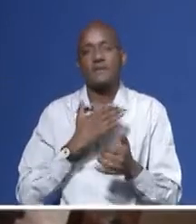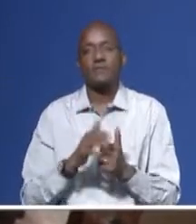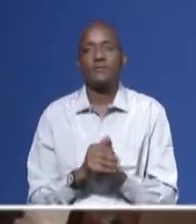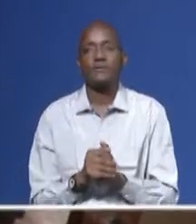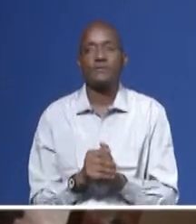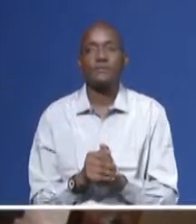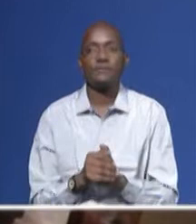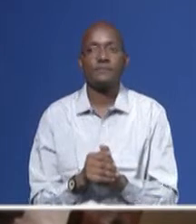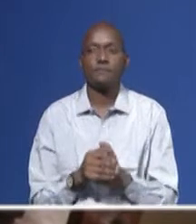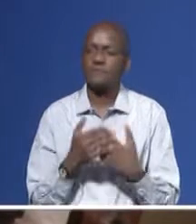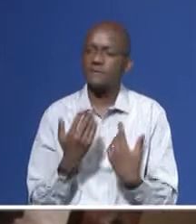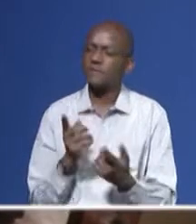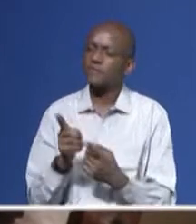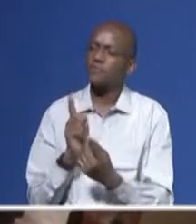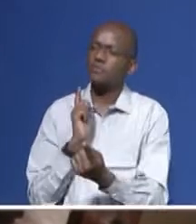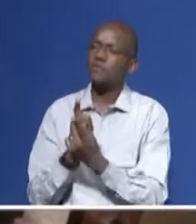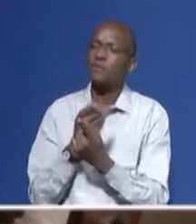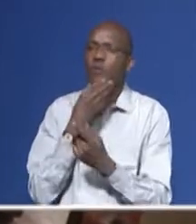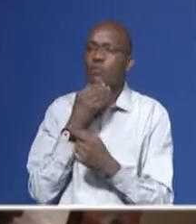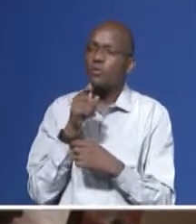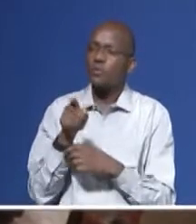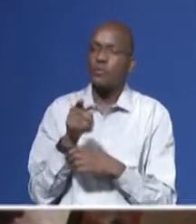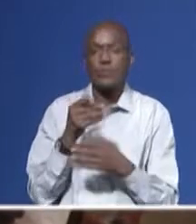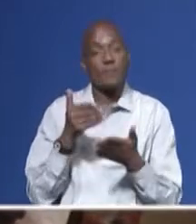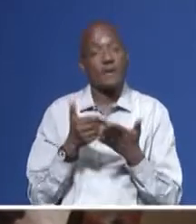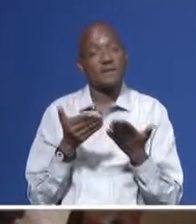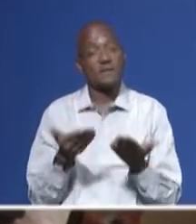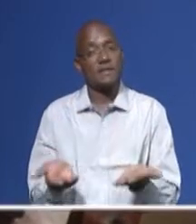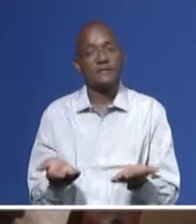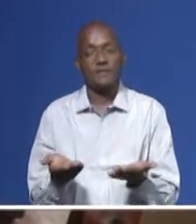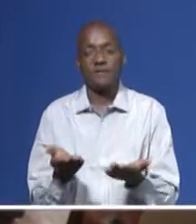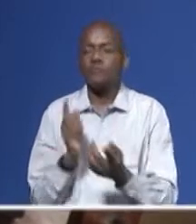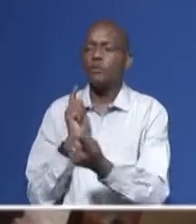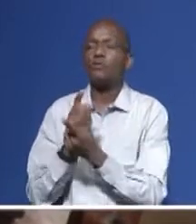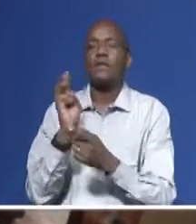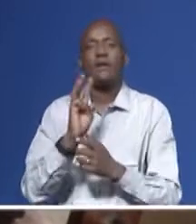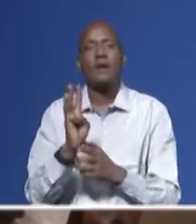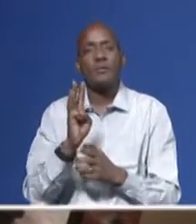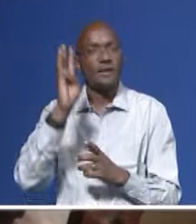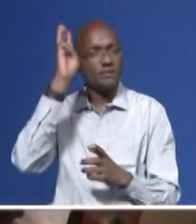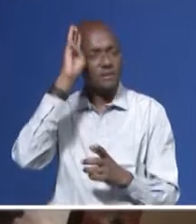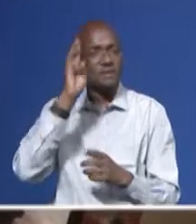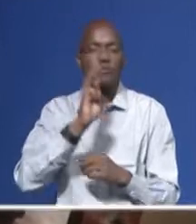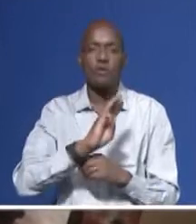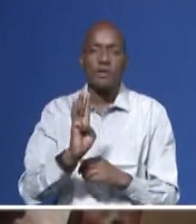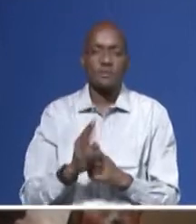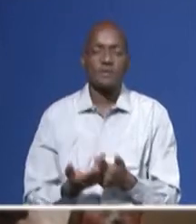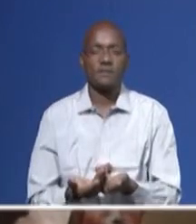Mkutano wenu na huyu mwanamume ambaye unamtaja hivi sasa, labda pengine mlikuwa mkikutana wapi na wazazi wako walikuwa wako